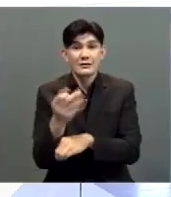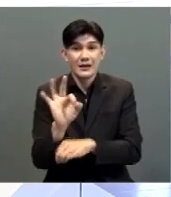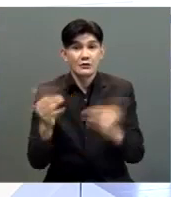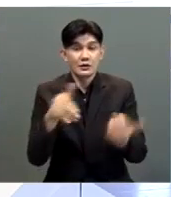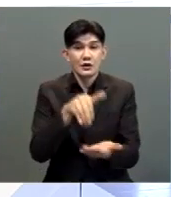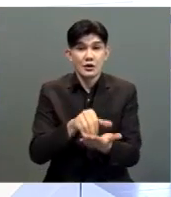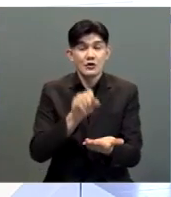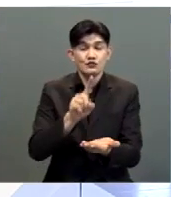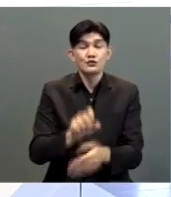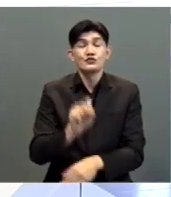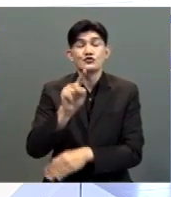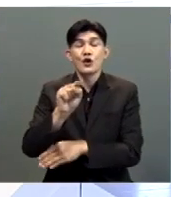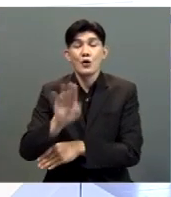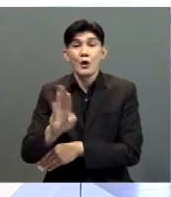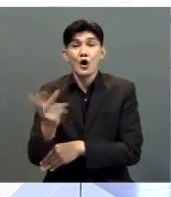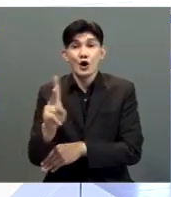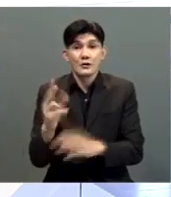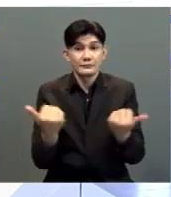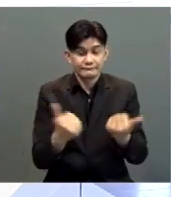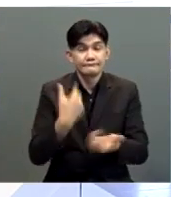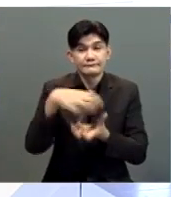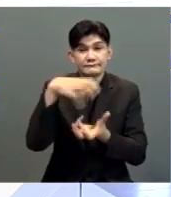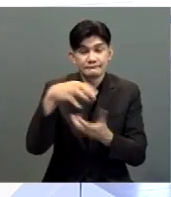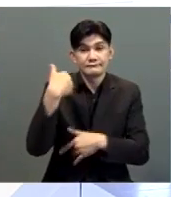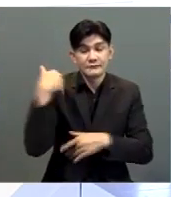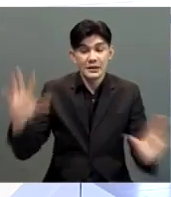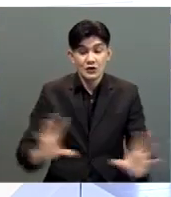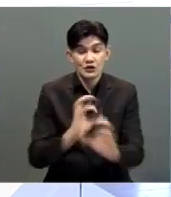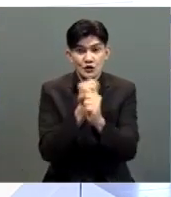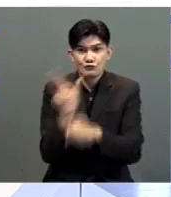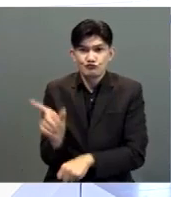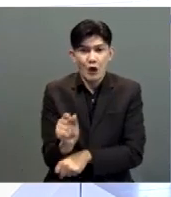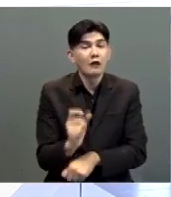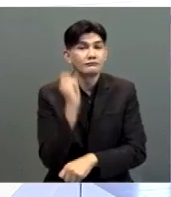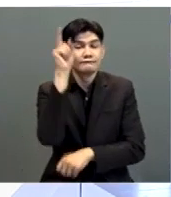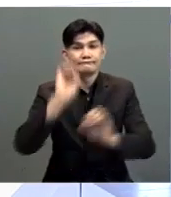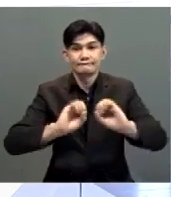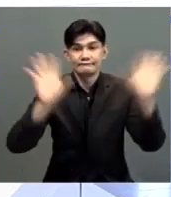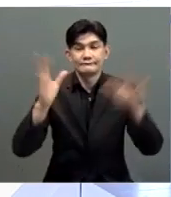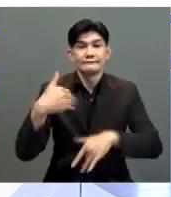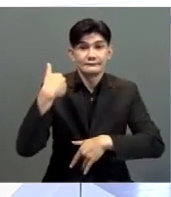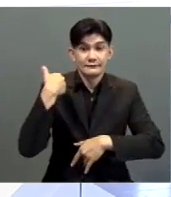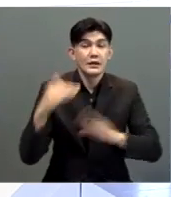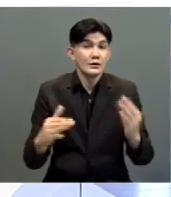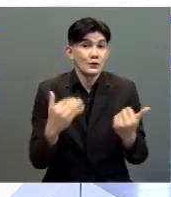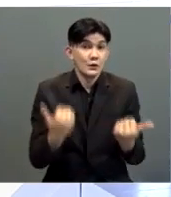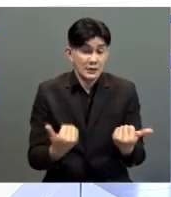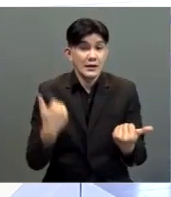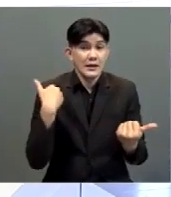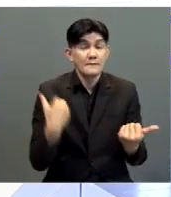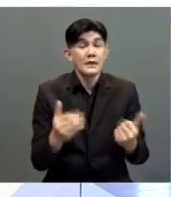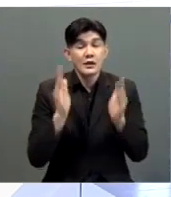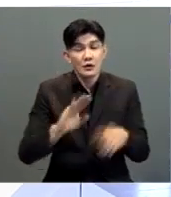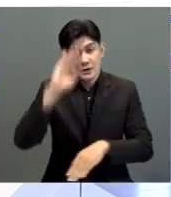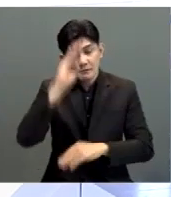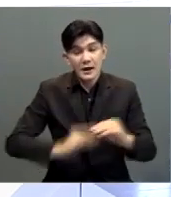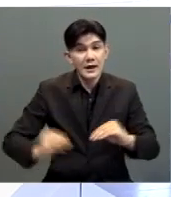ทางศูยบริหารสถานการณโควิด-19 ก็มีการทะแหงไปแลวเด๋วมาสรุปสนๆ ให้เข้าใจกได้ชัดเจนมากยิงขึ้นนะคะวาวัี้มีจำน